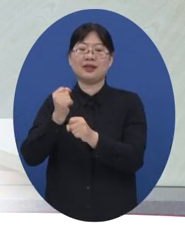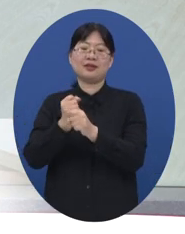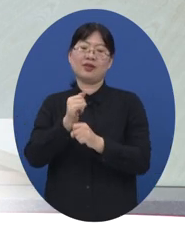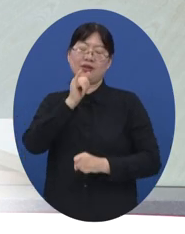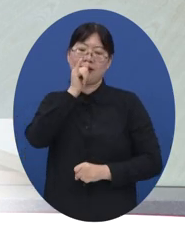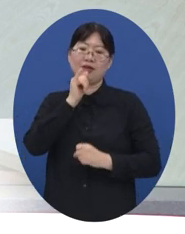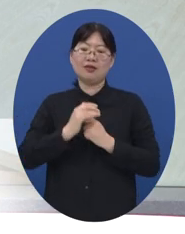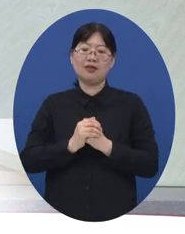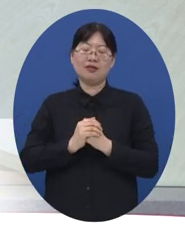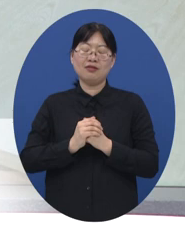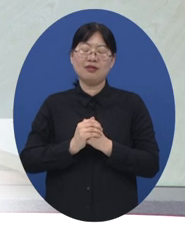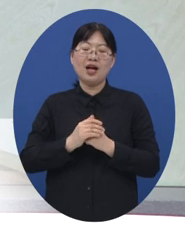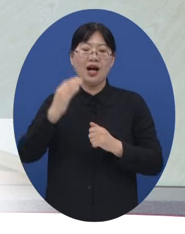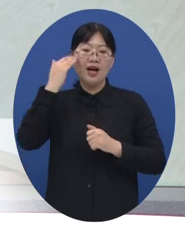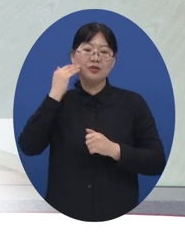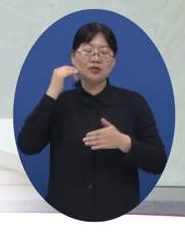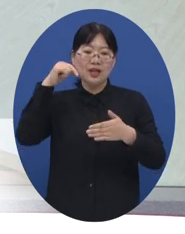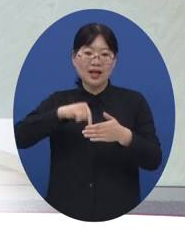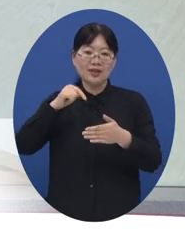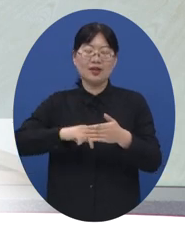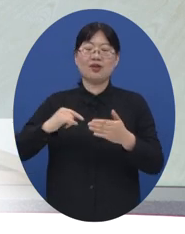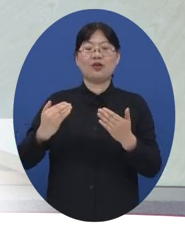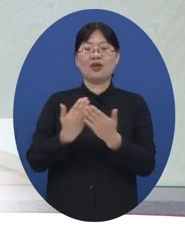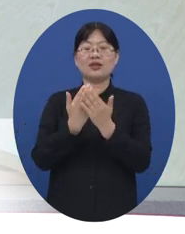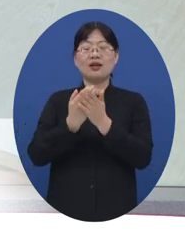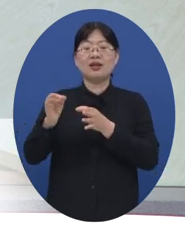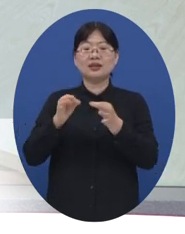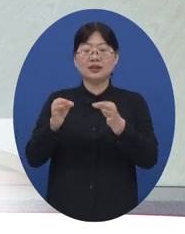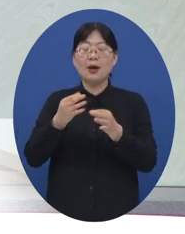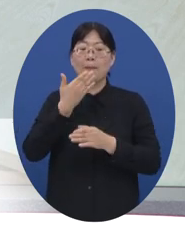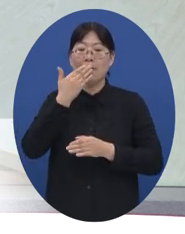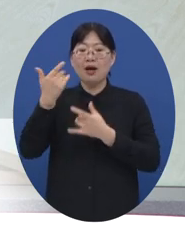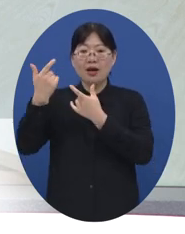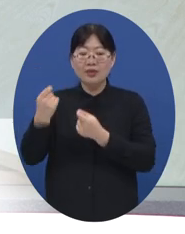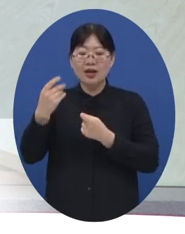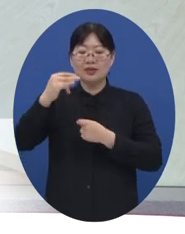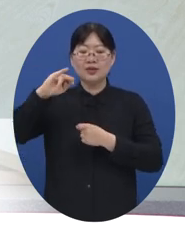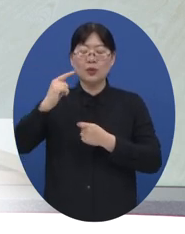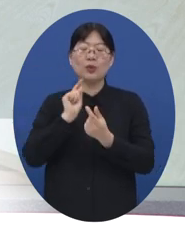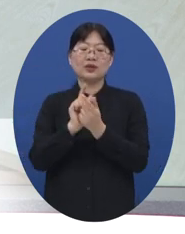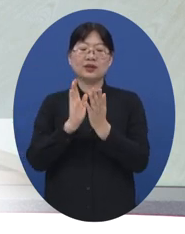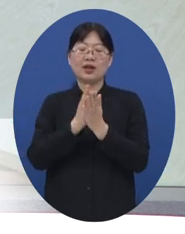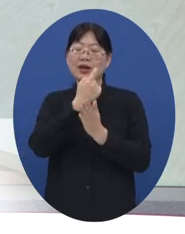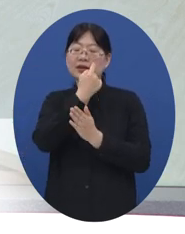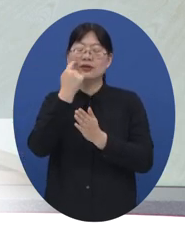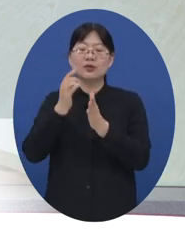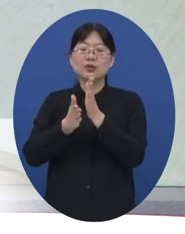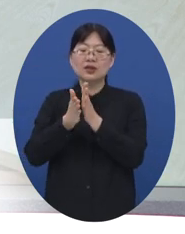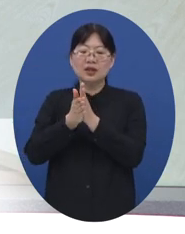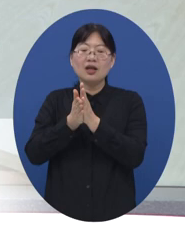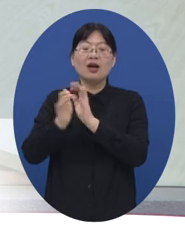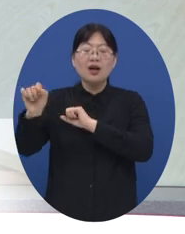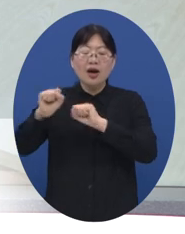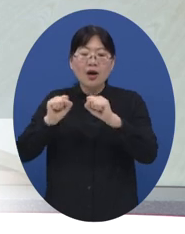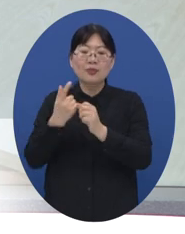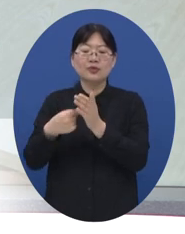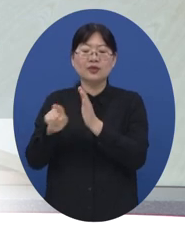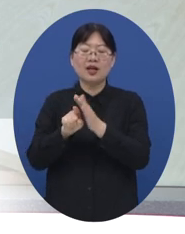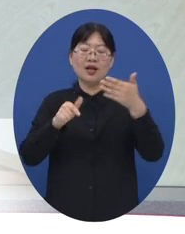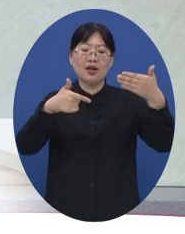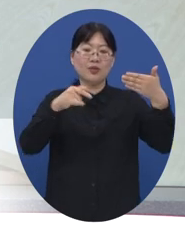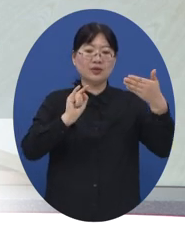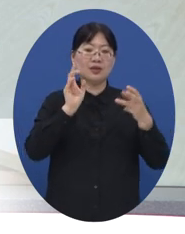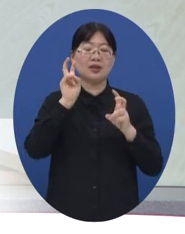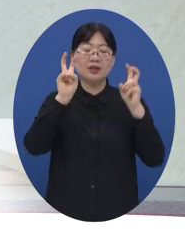국내 드론 시장을 활성화하는 발판이 될 것으로 주목받고 있는데요. 성공적인 드론 실증 실험을 위해 9개 참여 사업자들이